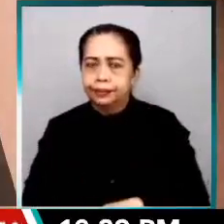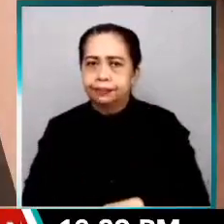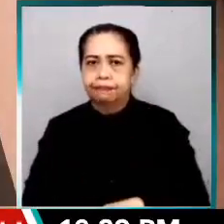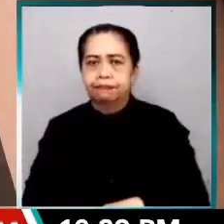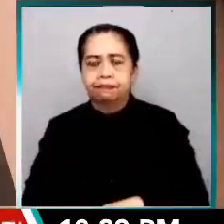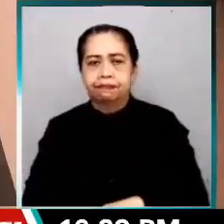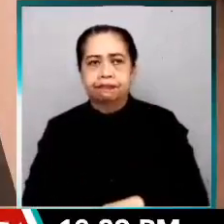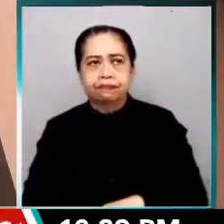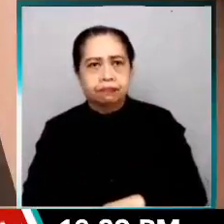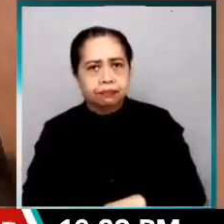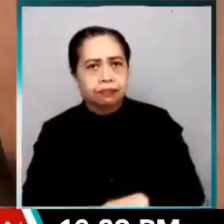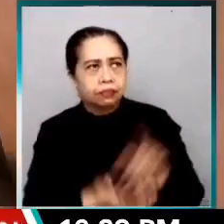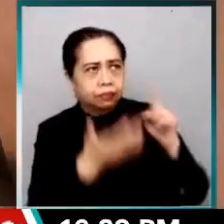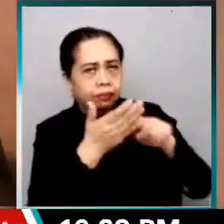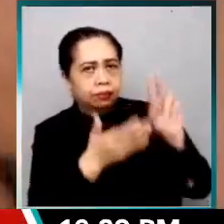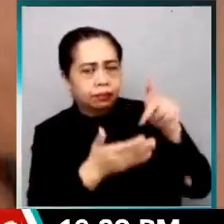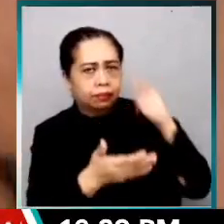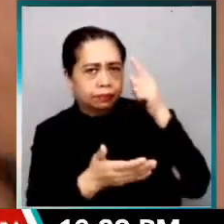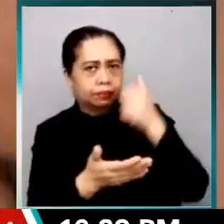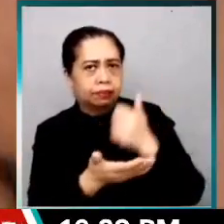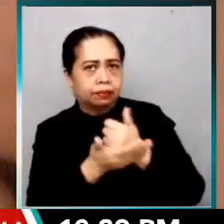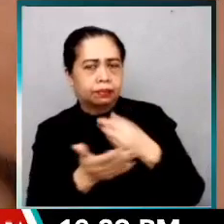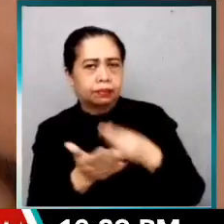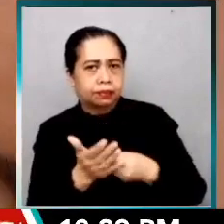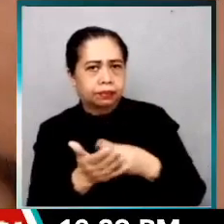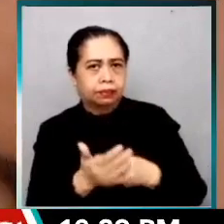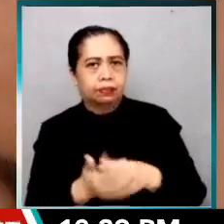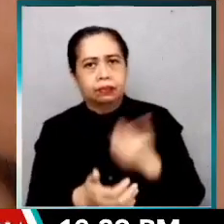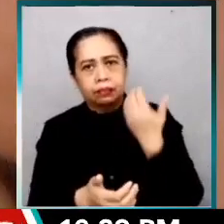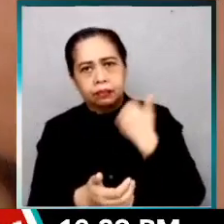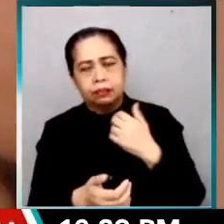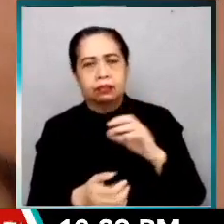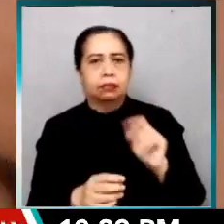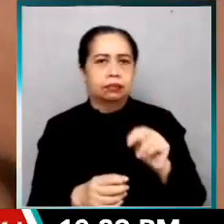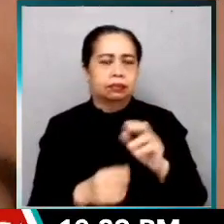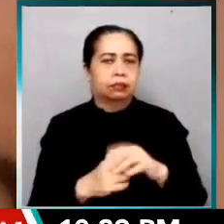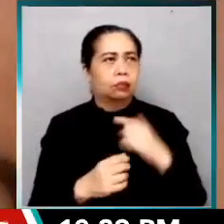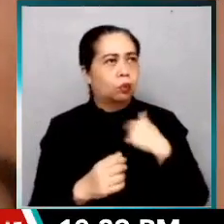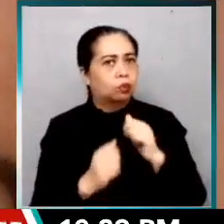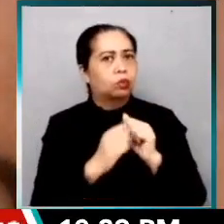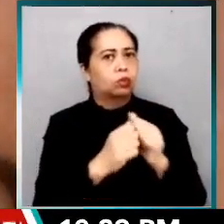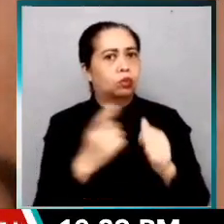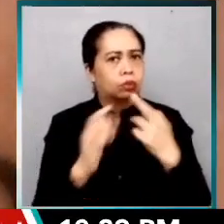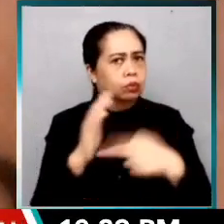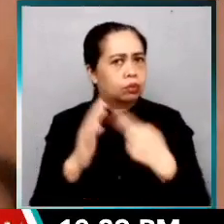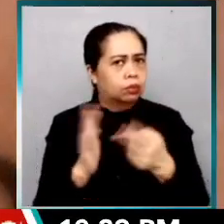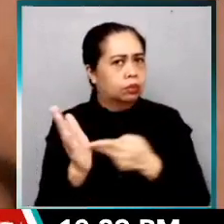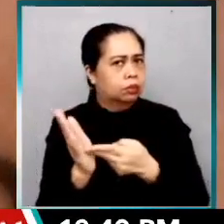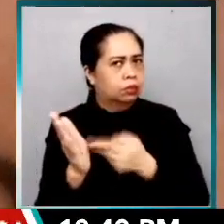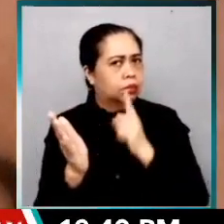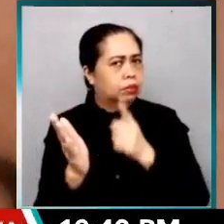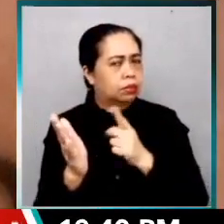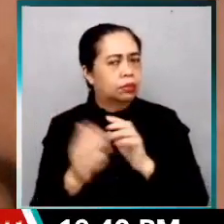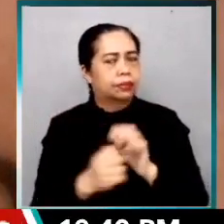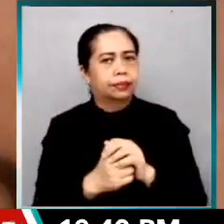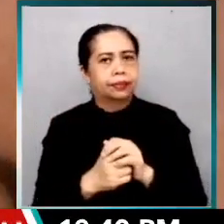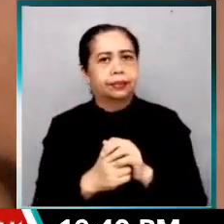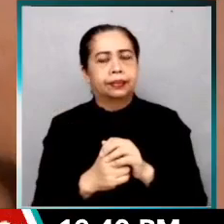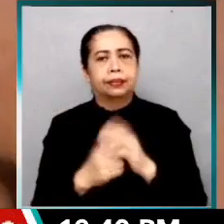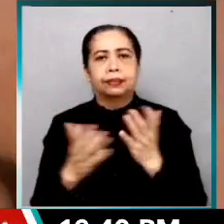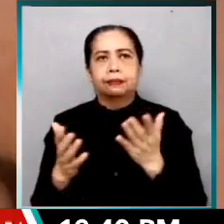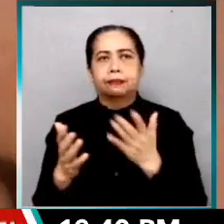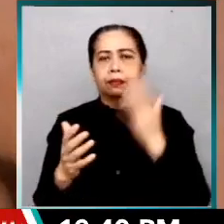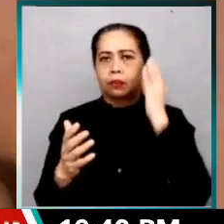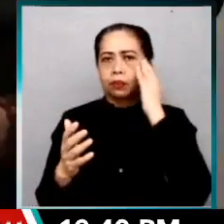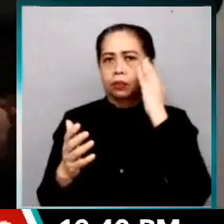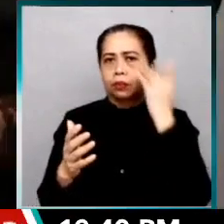Pampa-check up lang sana, sir. Backread lang ako, tsaka ano, sumama lang. Ano naging papel mo talaga? Bali, ang alam ko lang,